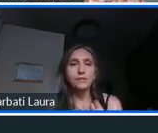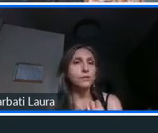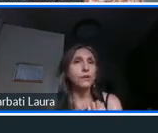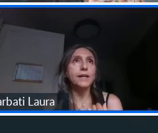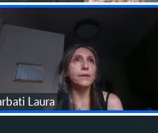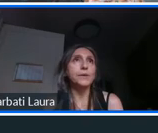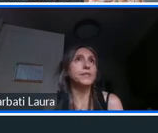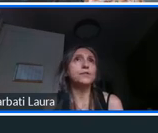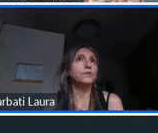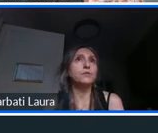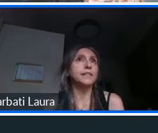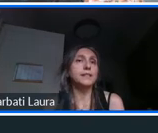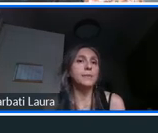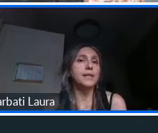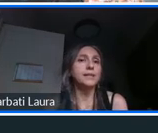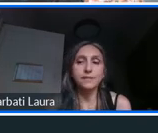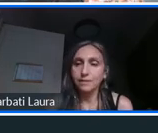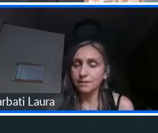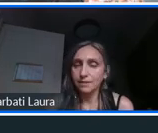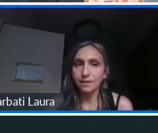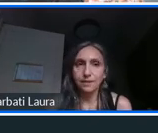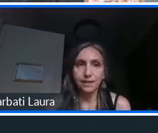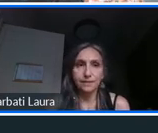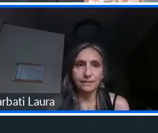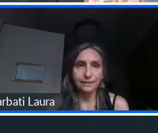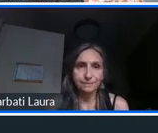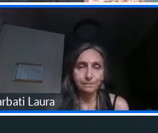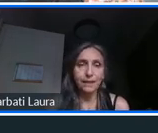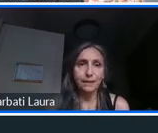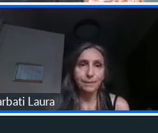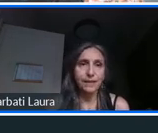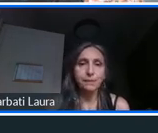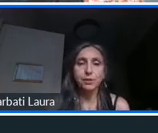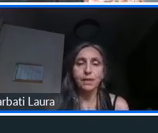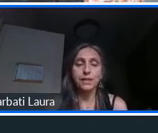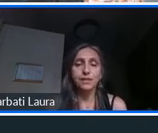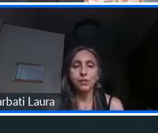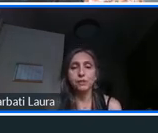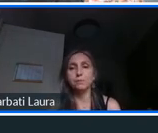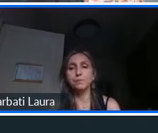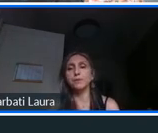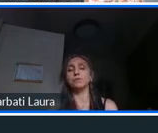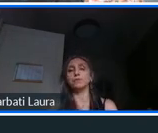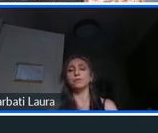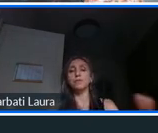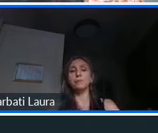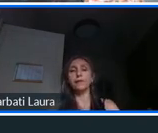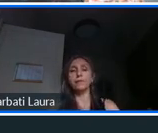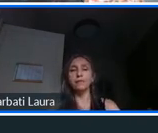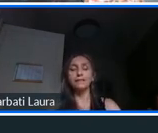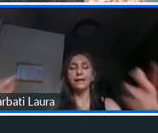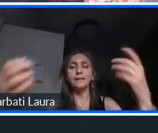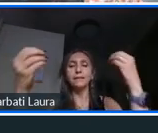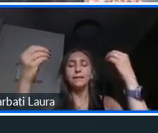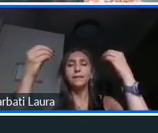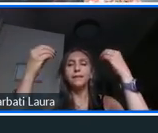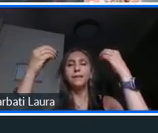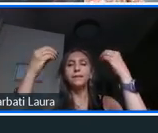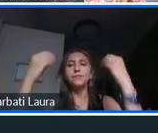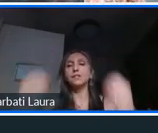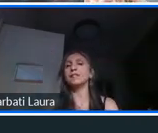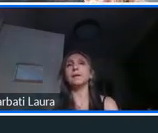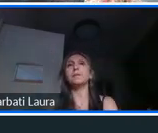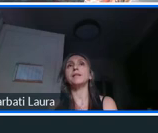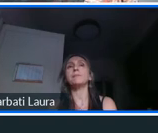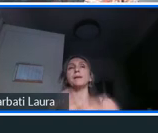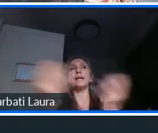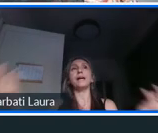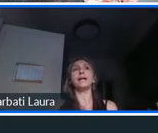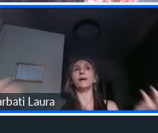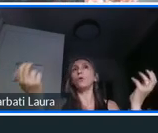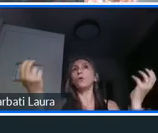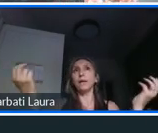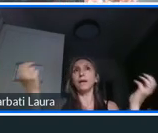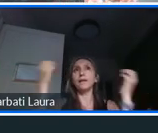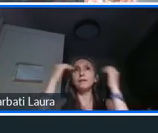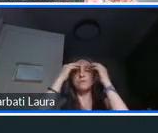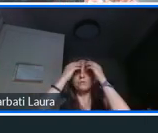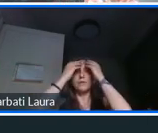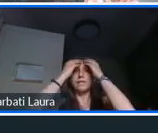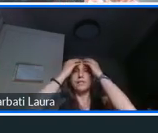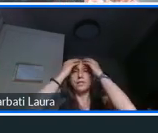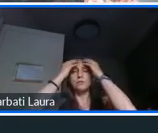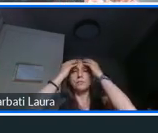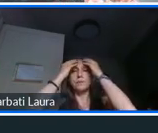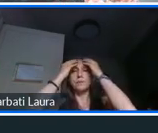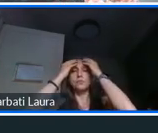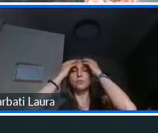E questi sono, anche questi sono database in realtà. Ma parliamo delle licenze open source, non vi spaventate, ci sarebbe da parlare